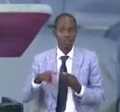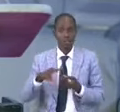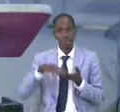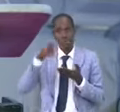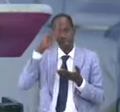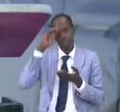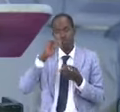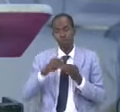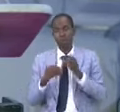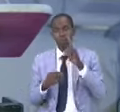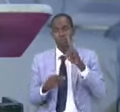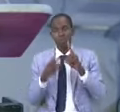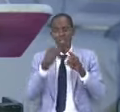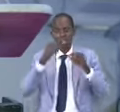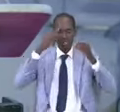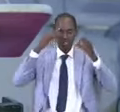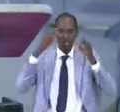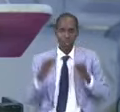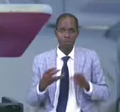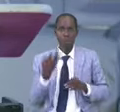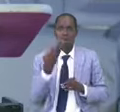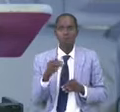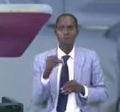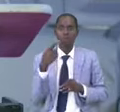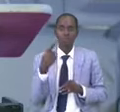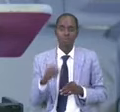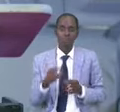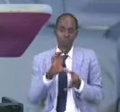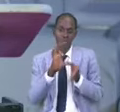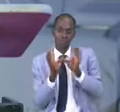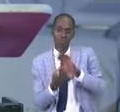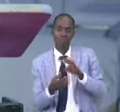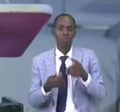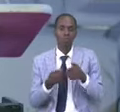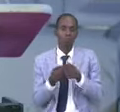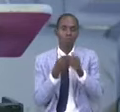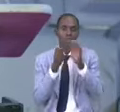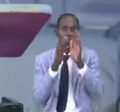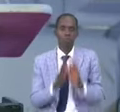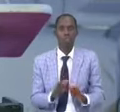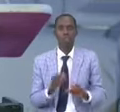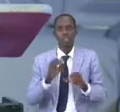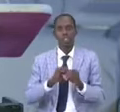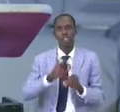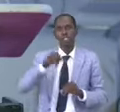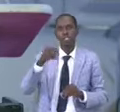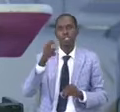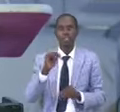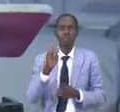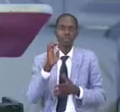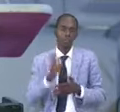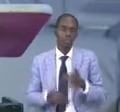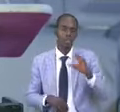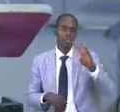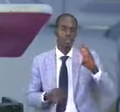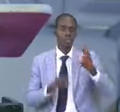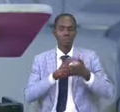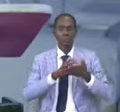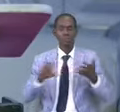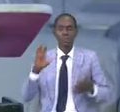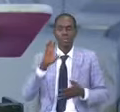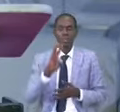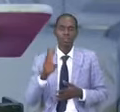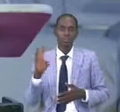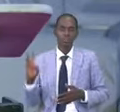des suiveurs convertis Jean chapitre 6 verset 66 Jean 6